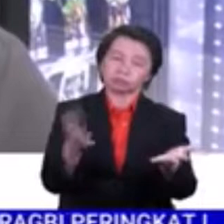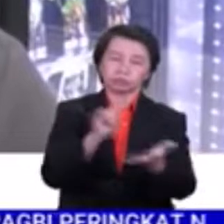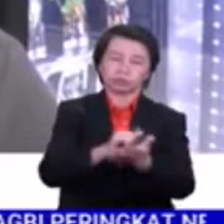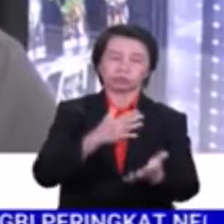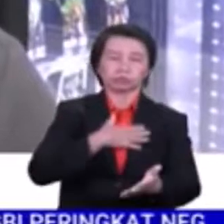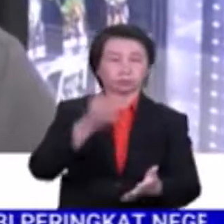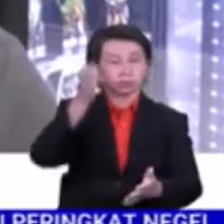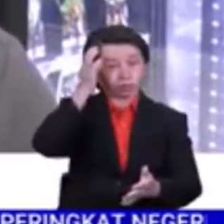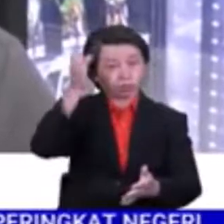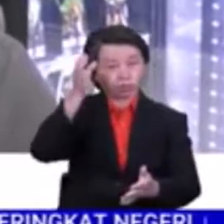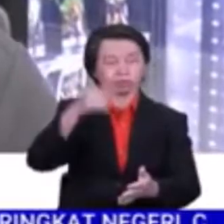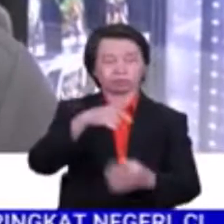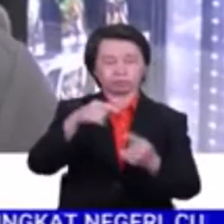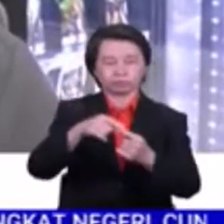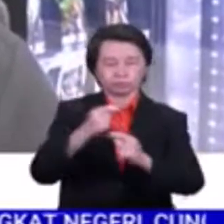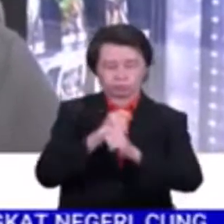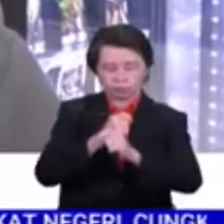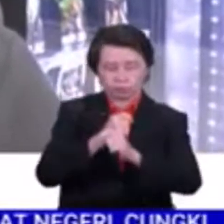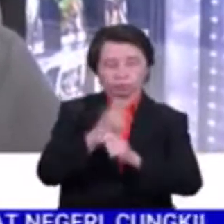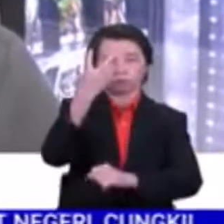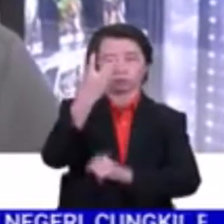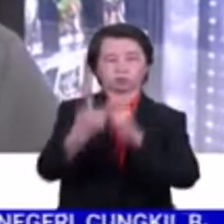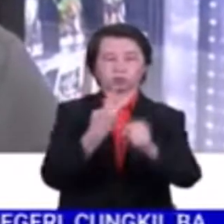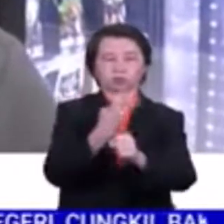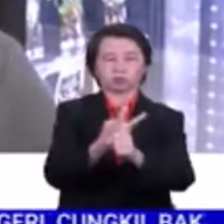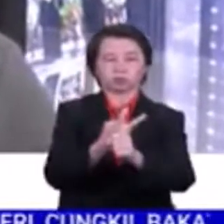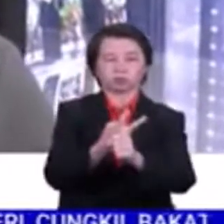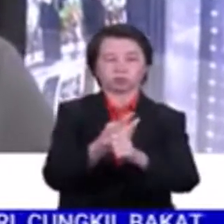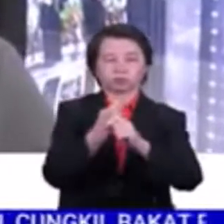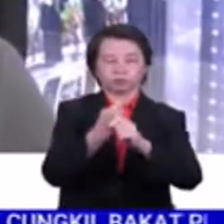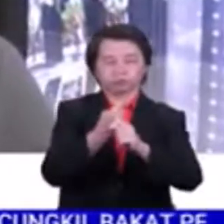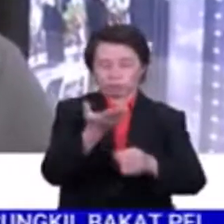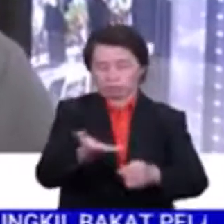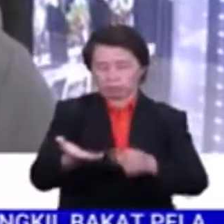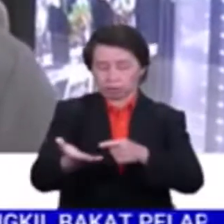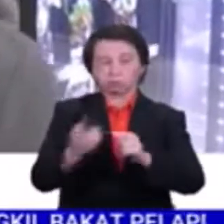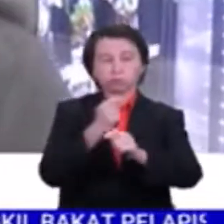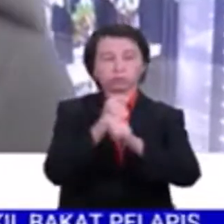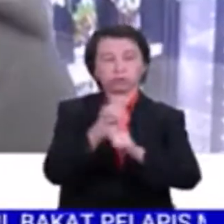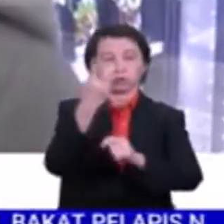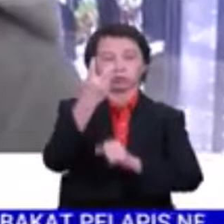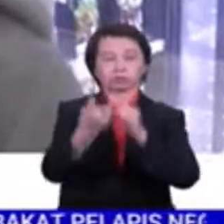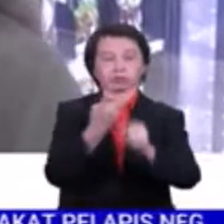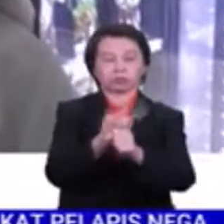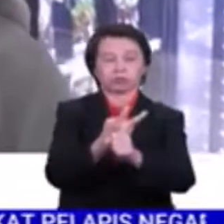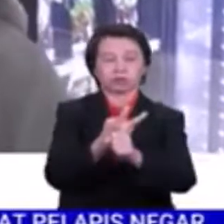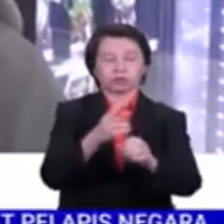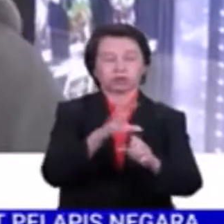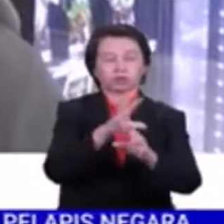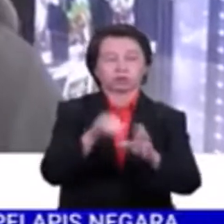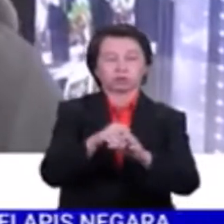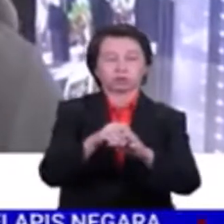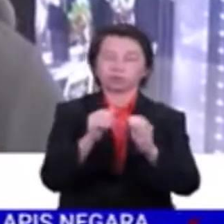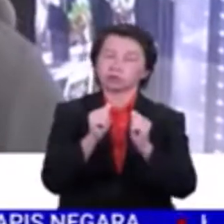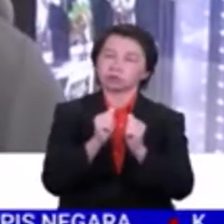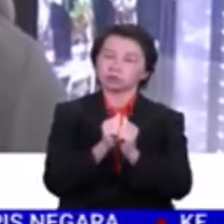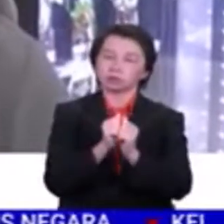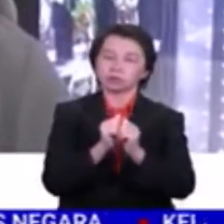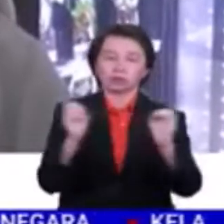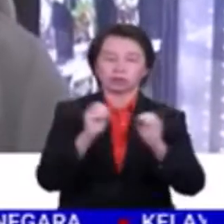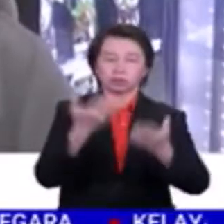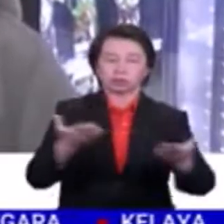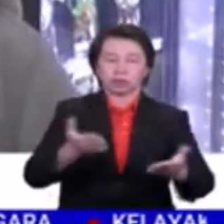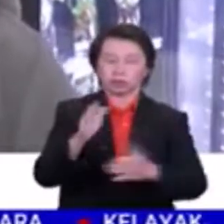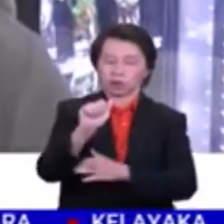and then dia berkenaan ni ketahanan dia 2 tahun. Ketahanan produk 2 tahun dan dia terlibat dengan tak ada